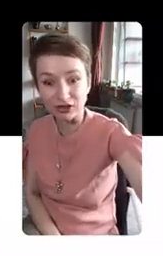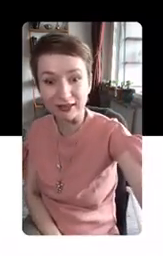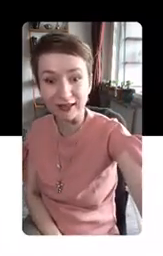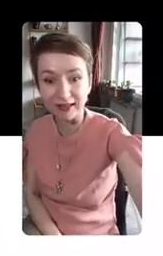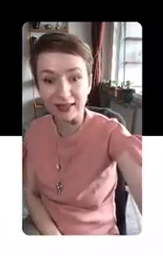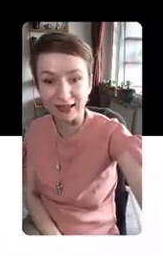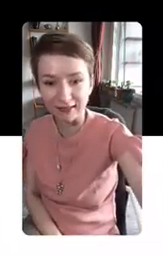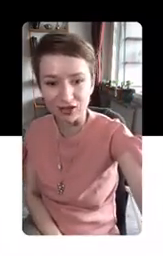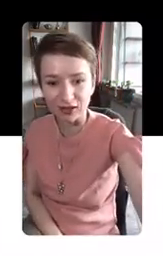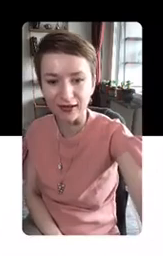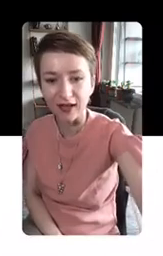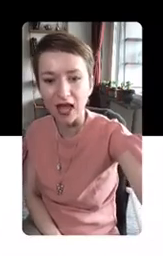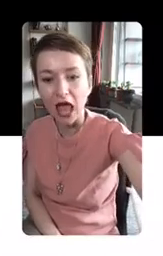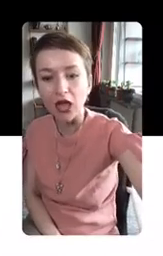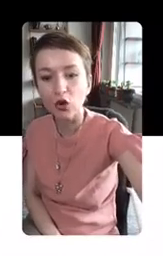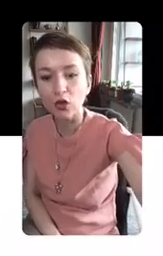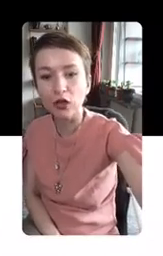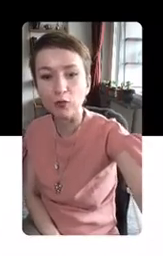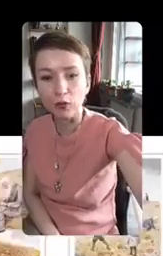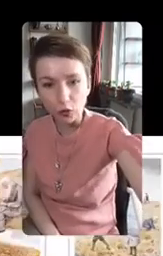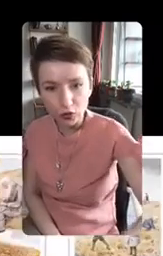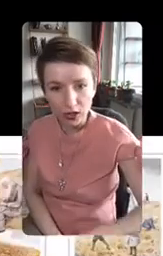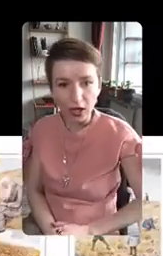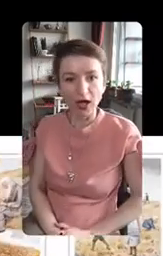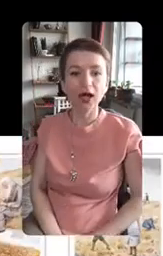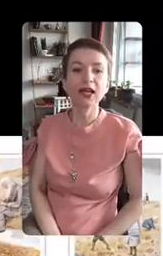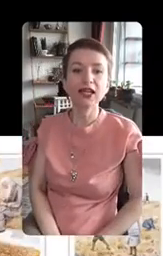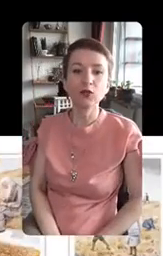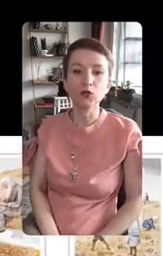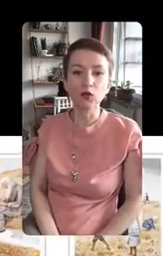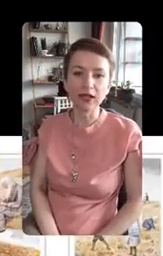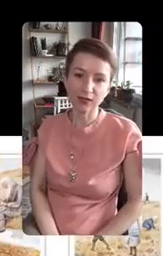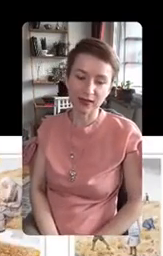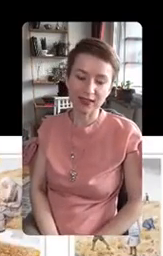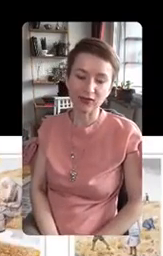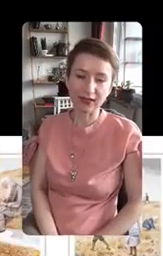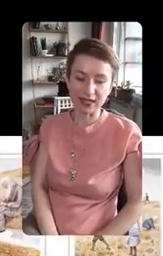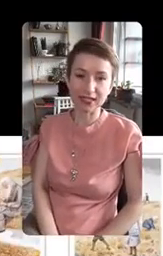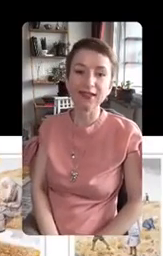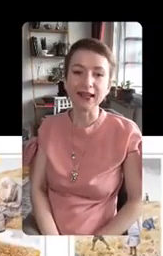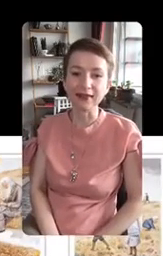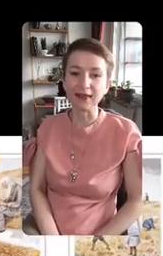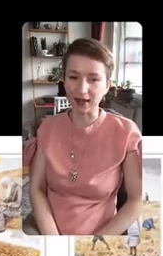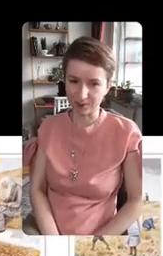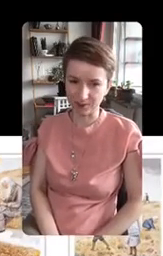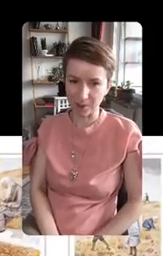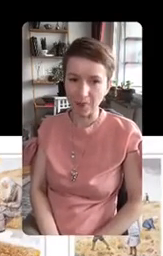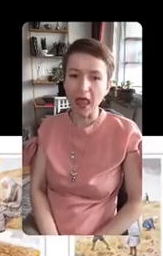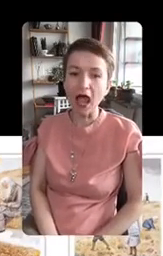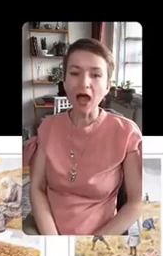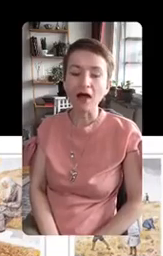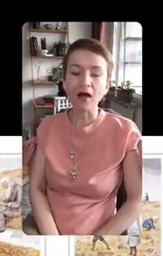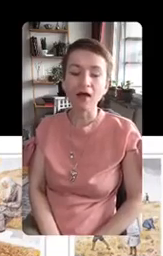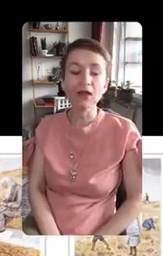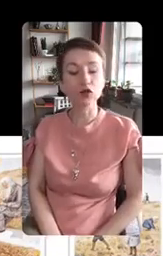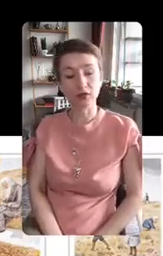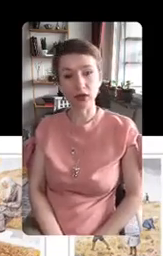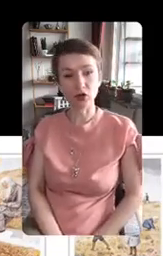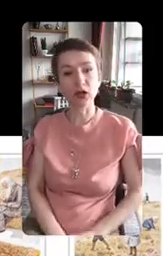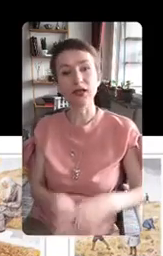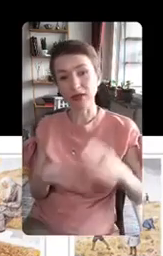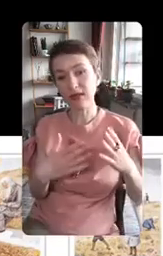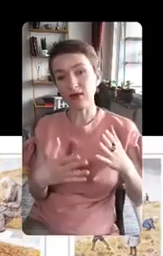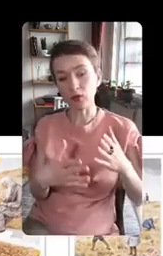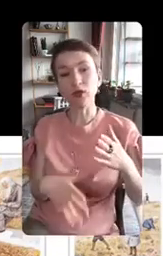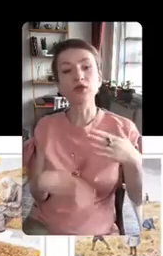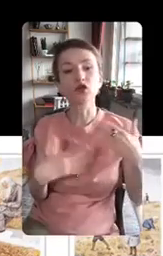которые изображены на тарелочках. Ну и плюс у Эльсы Бесковой есть календарь. Я уже